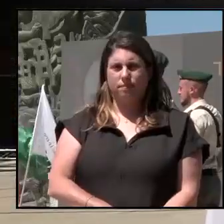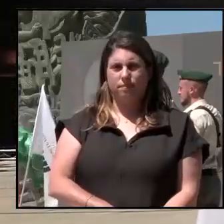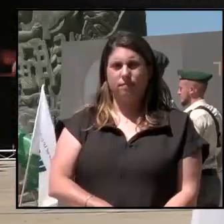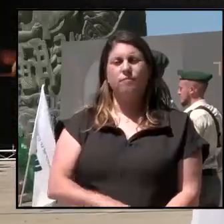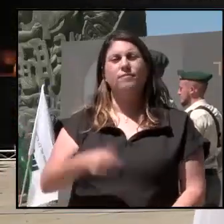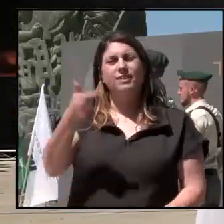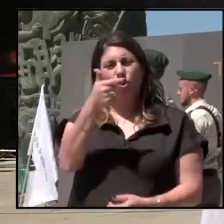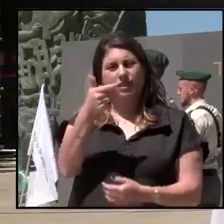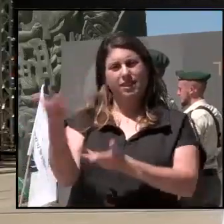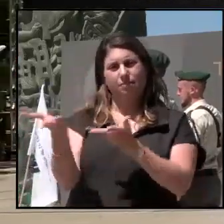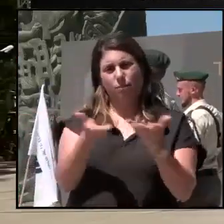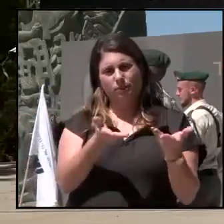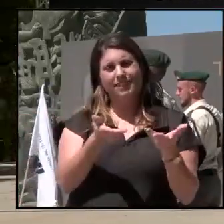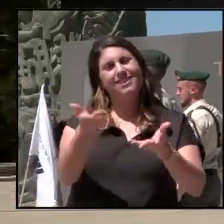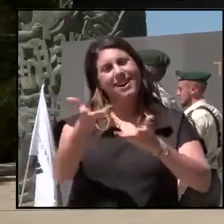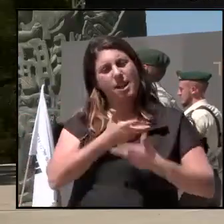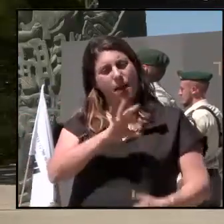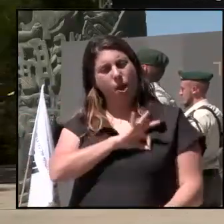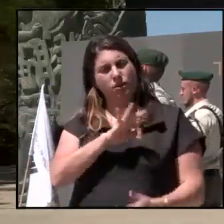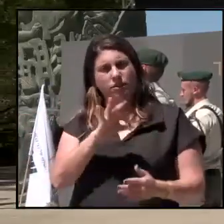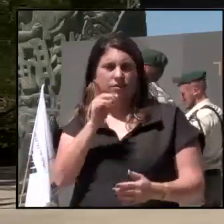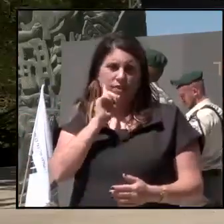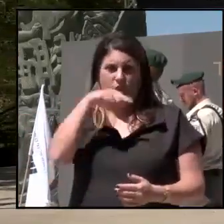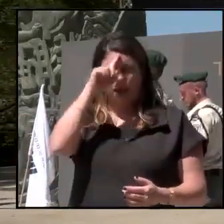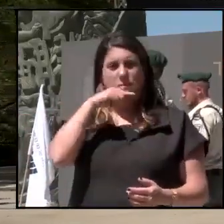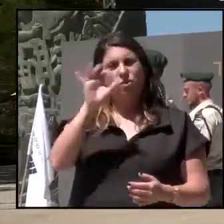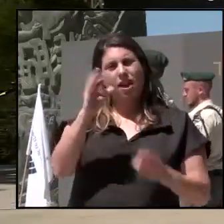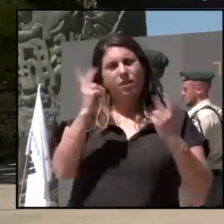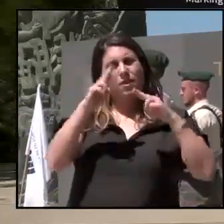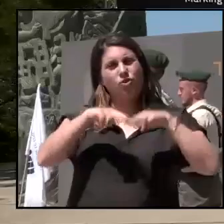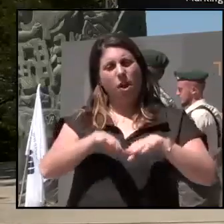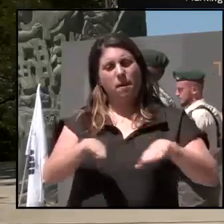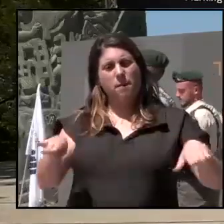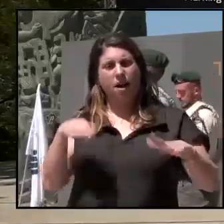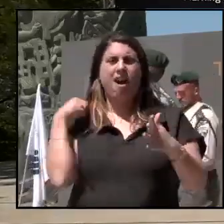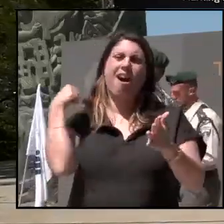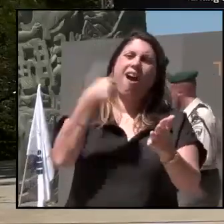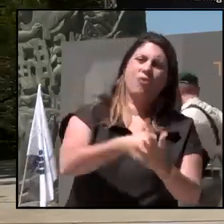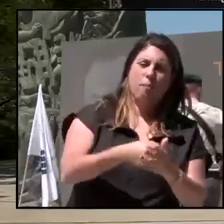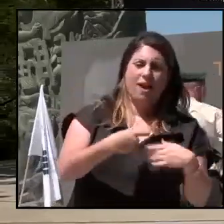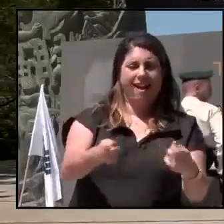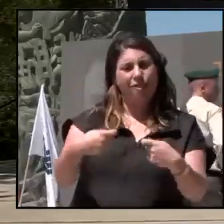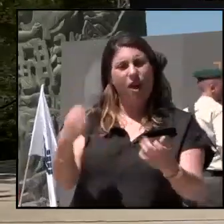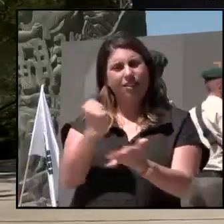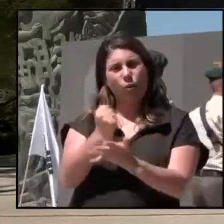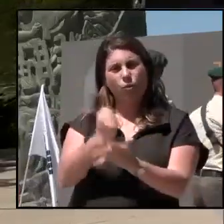ג'ודי, את מוזמנת לקבל את האות עבור אביך ולהישאר כמובן על הבמה איתנו עד לתום חלוקת התעודות